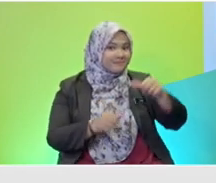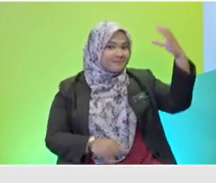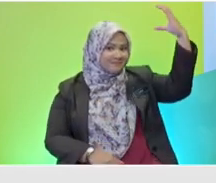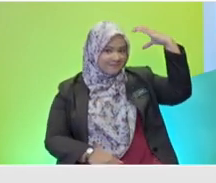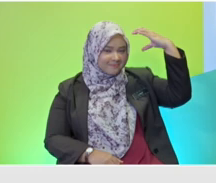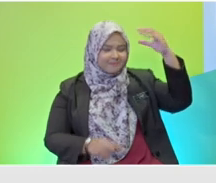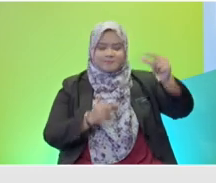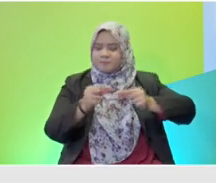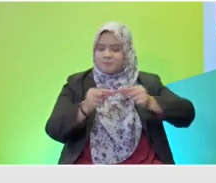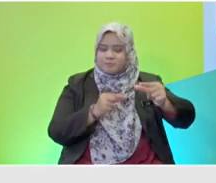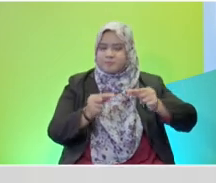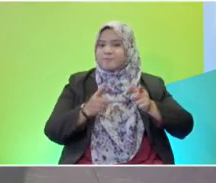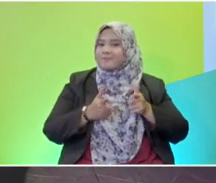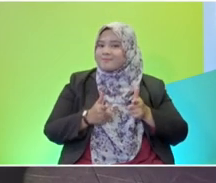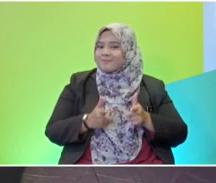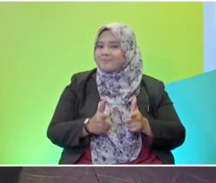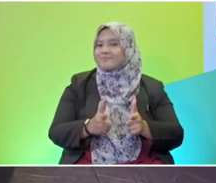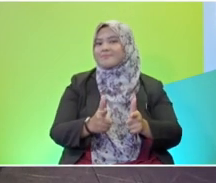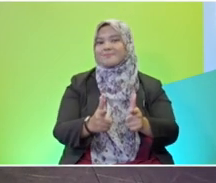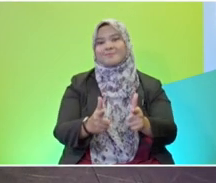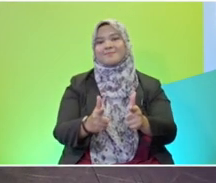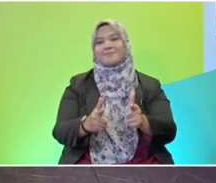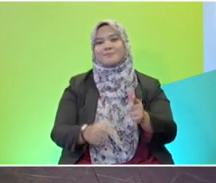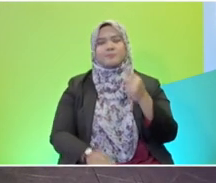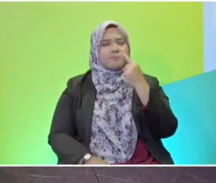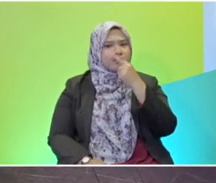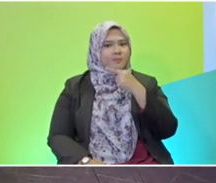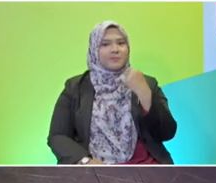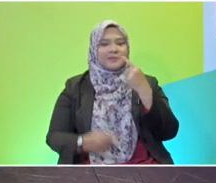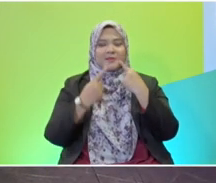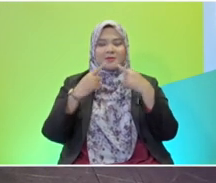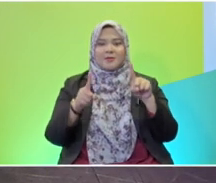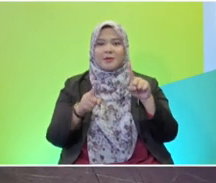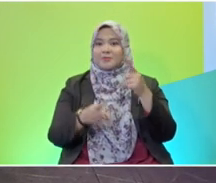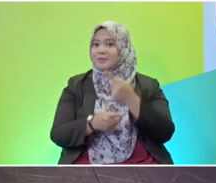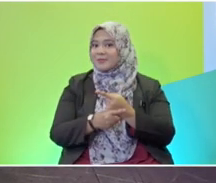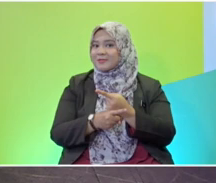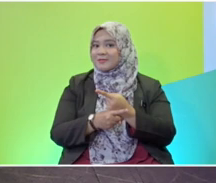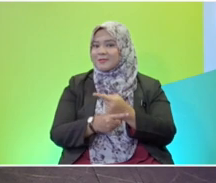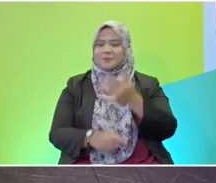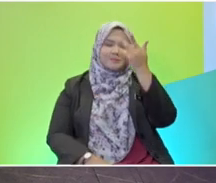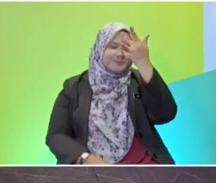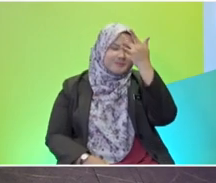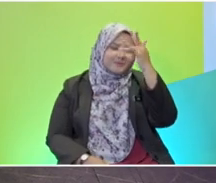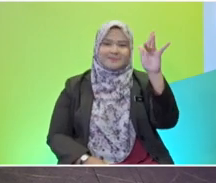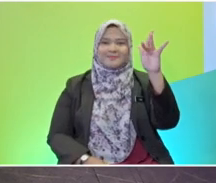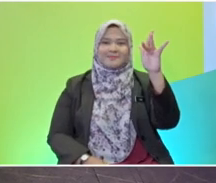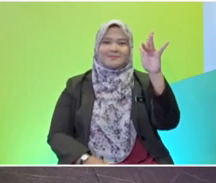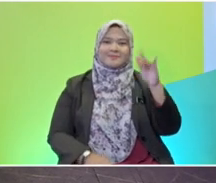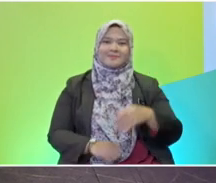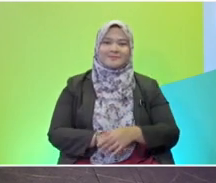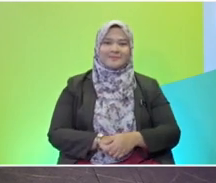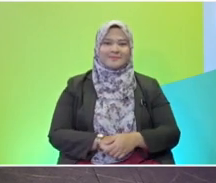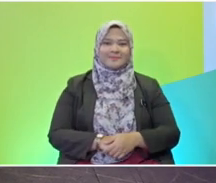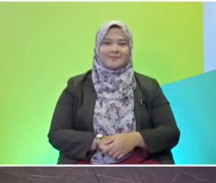pakai dengan kejayaan Irfan ya maka saya dengan rendah hati rendah hati baik hati